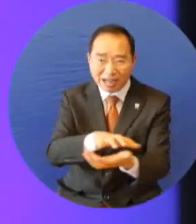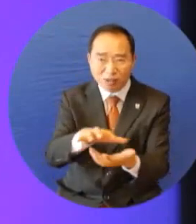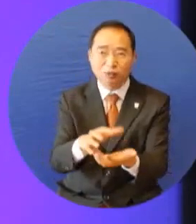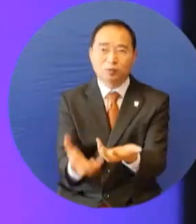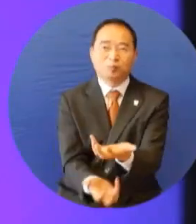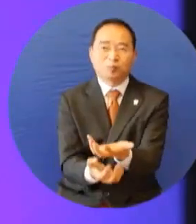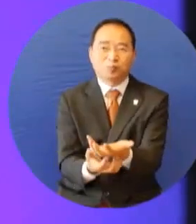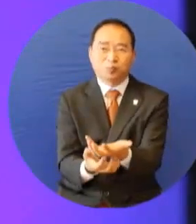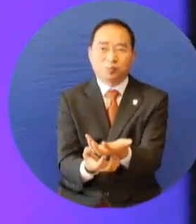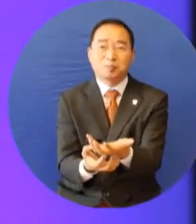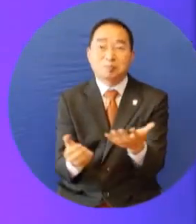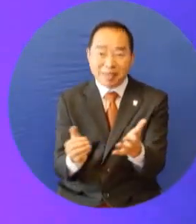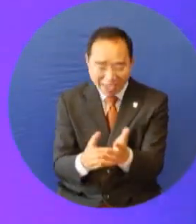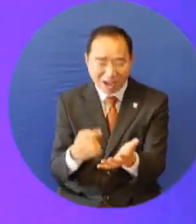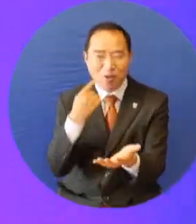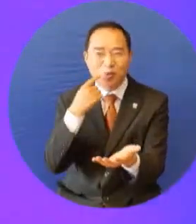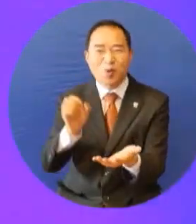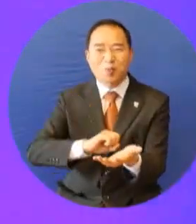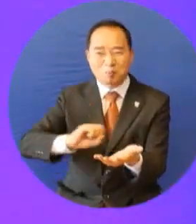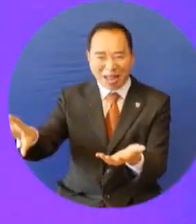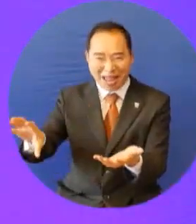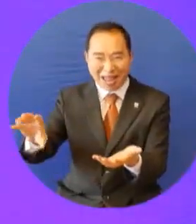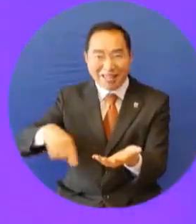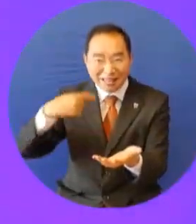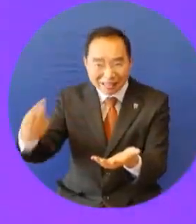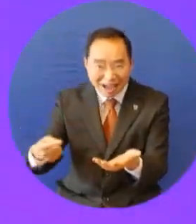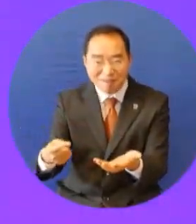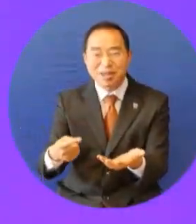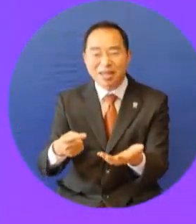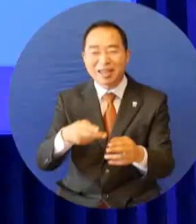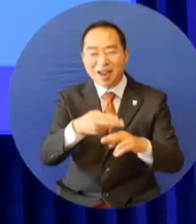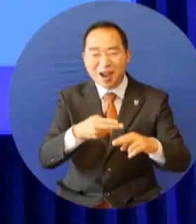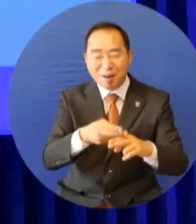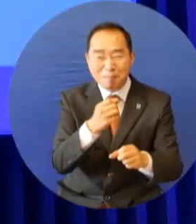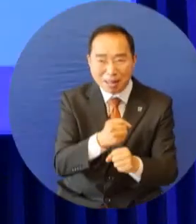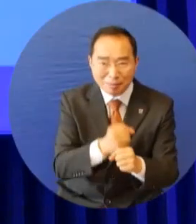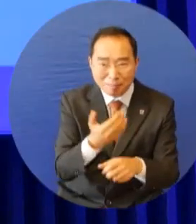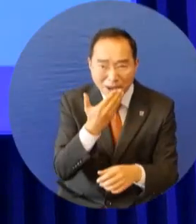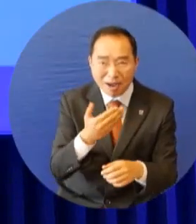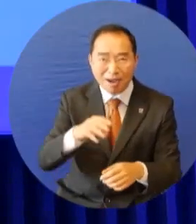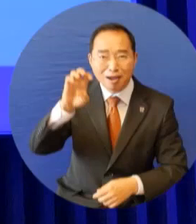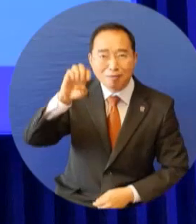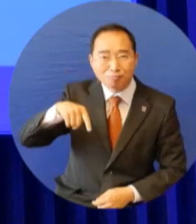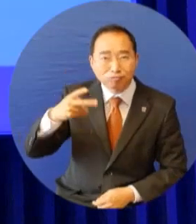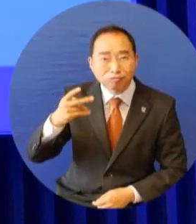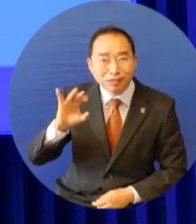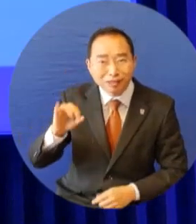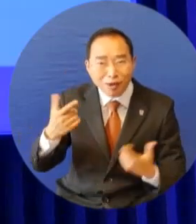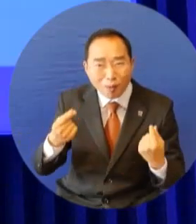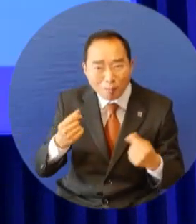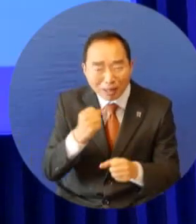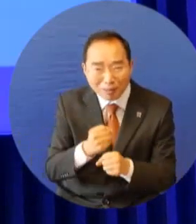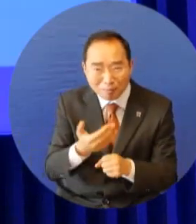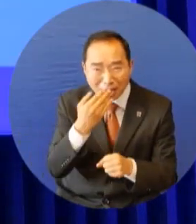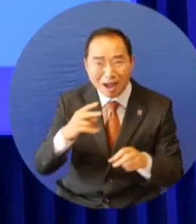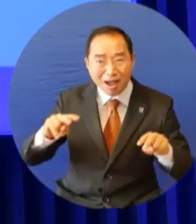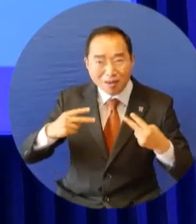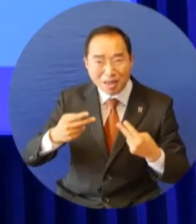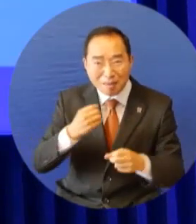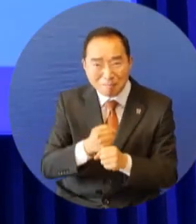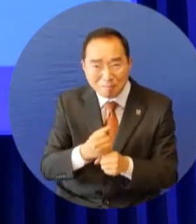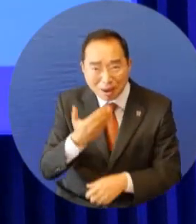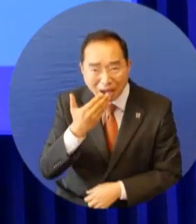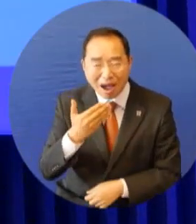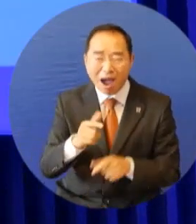그것을 으깨가지고 완자를 만들 수도 있고 볼 그 다음에 이 저 푸딩처럼 만들 수도 있고 뭐